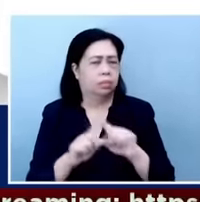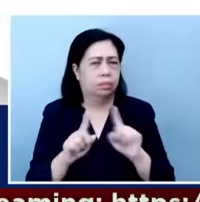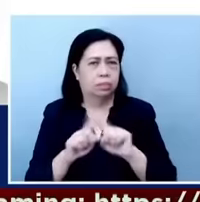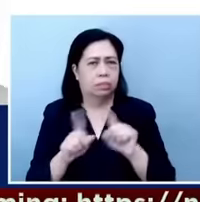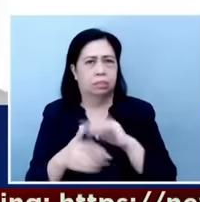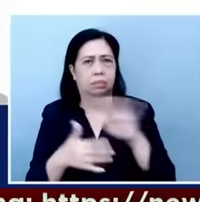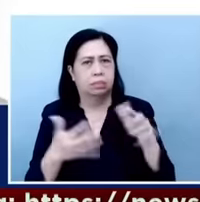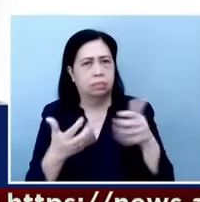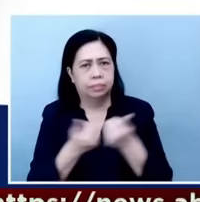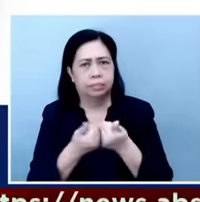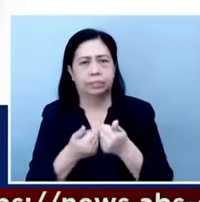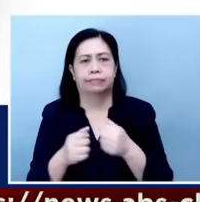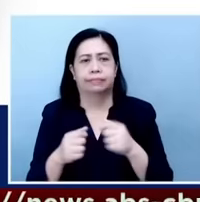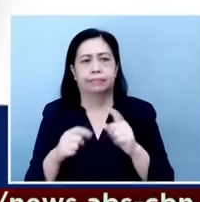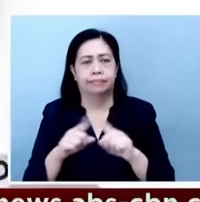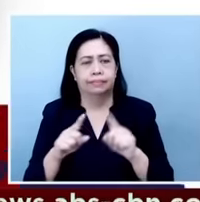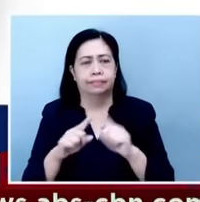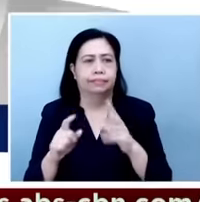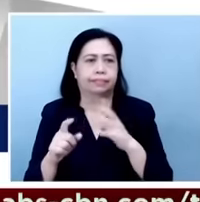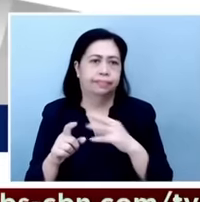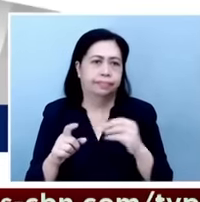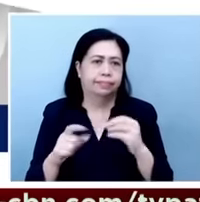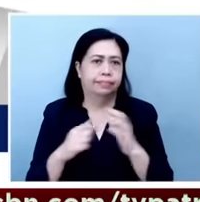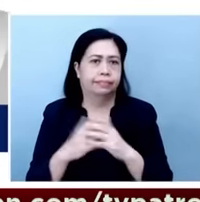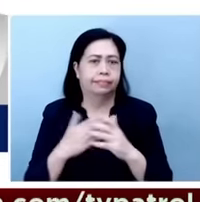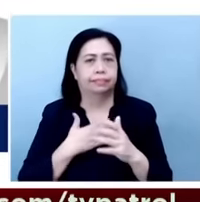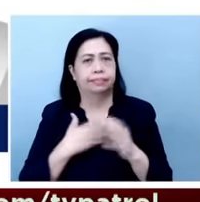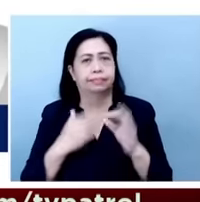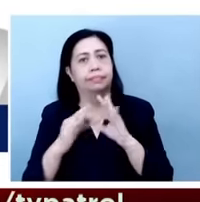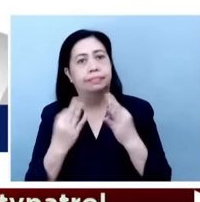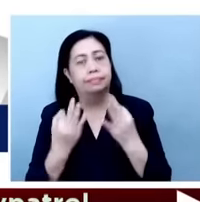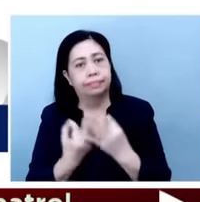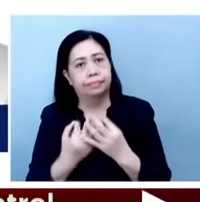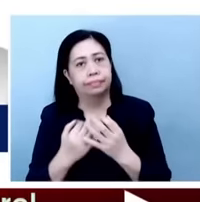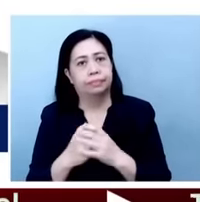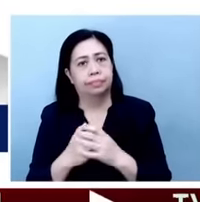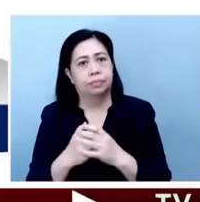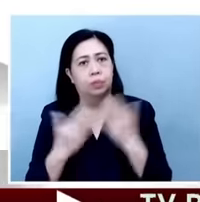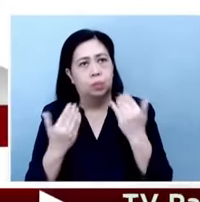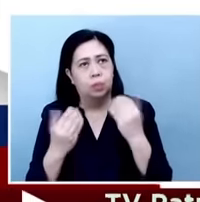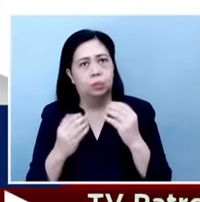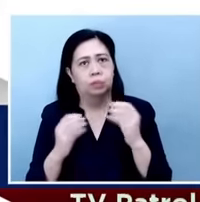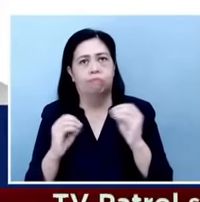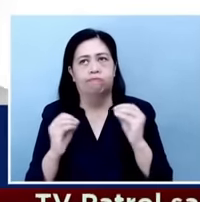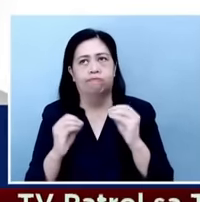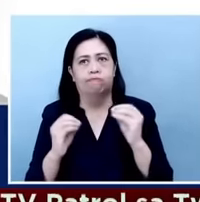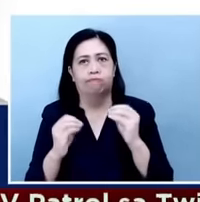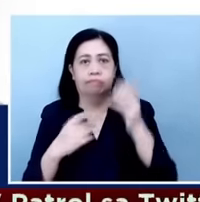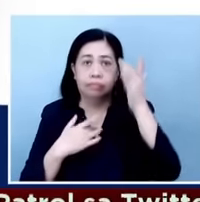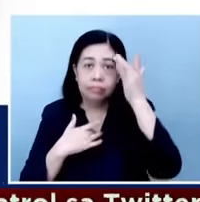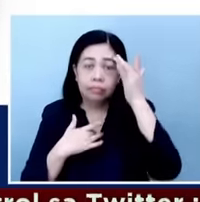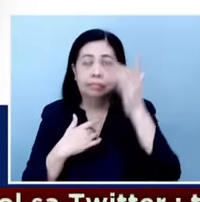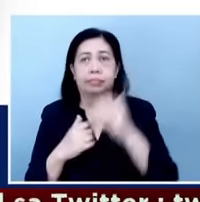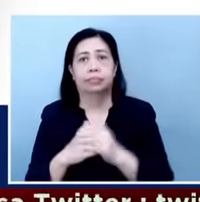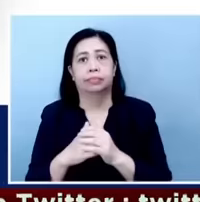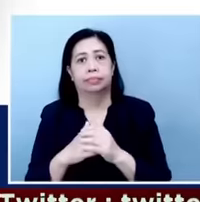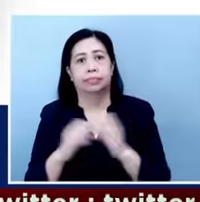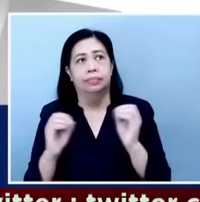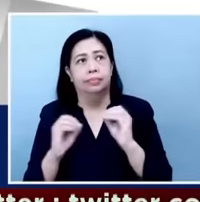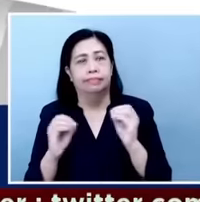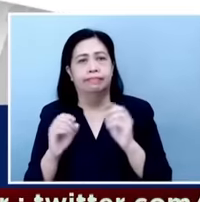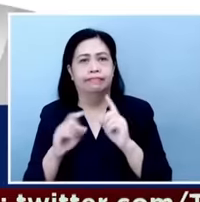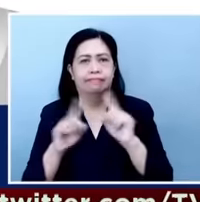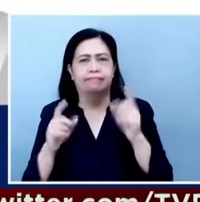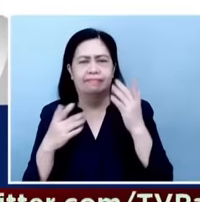sakuna, disgrasya at saka yung pamilya ko na walang malubhang sakit, yung walang karamdaman